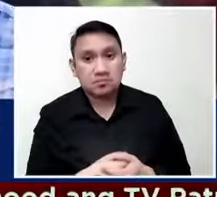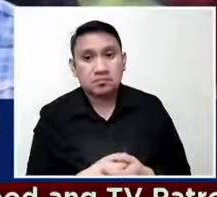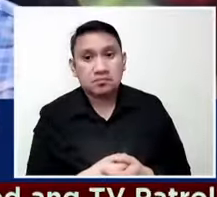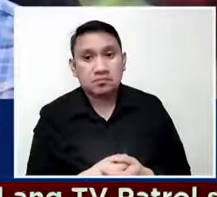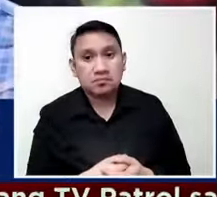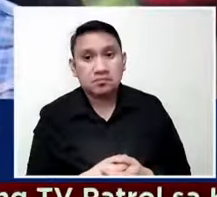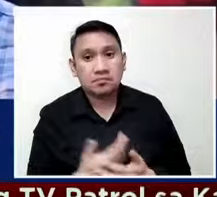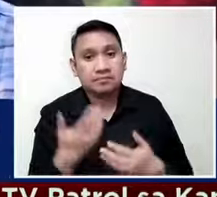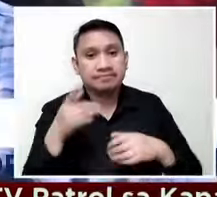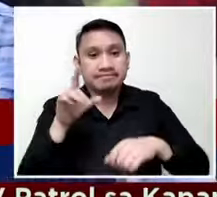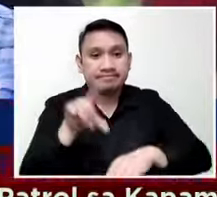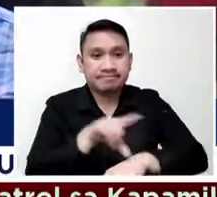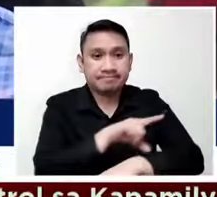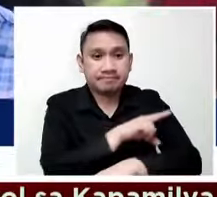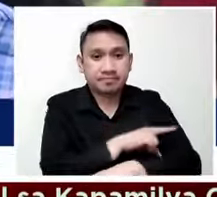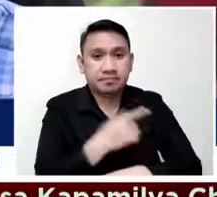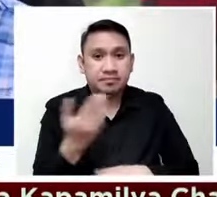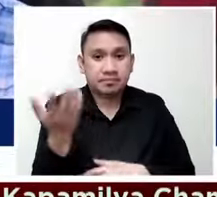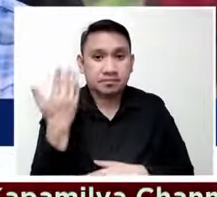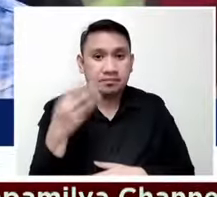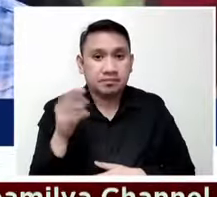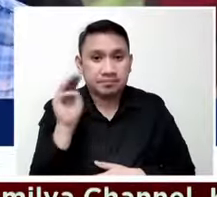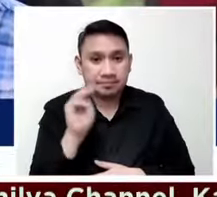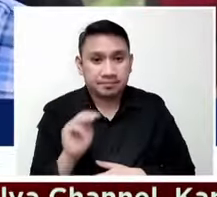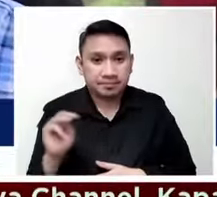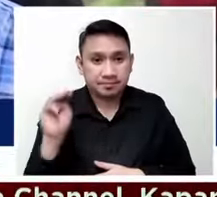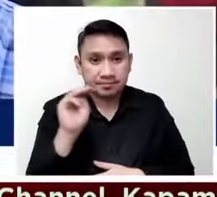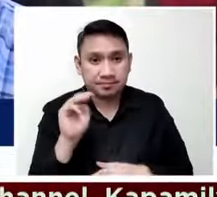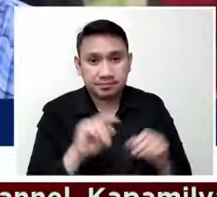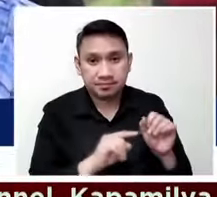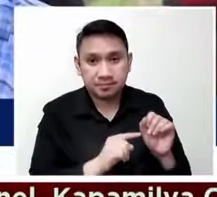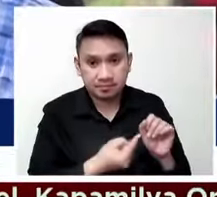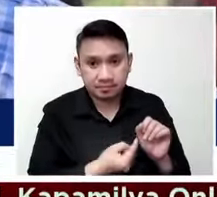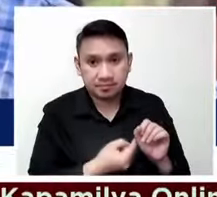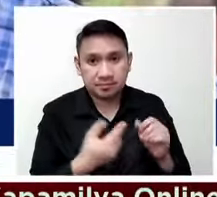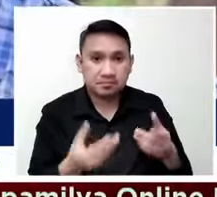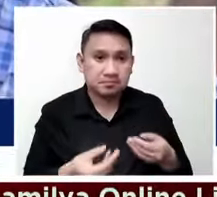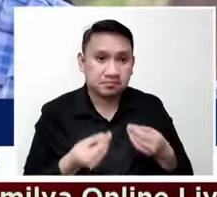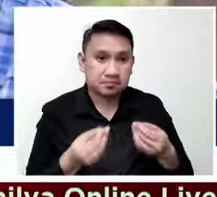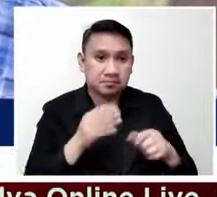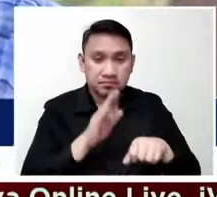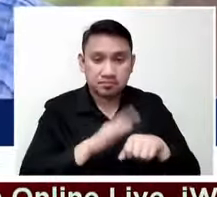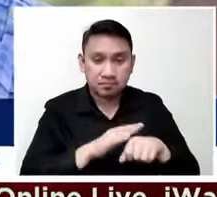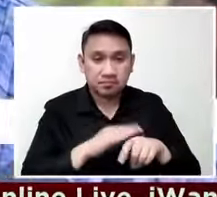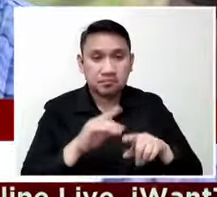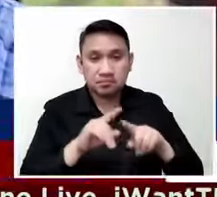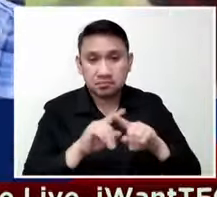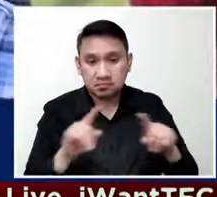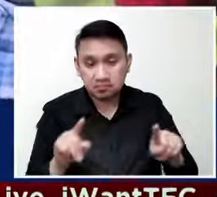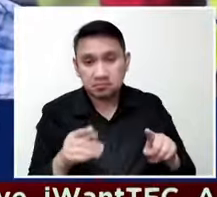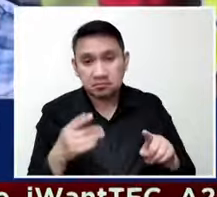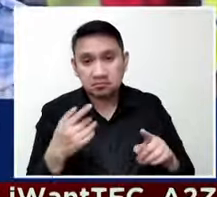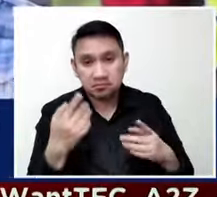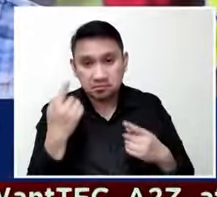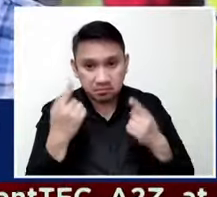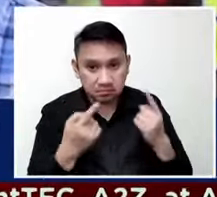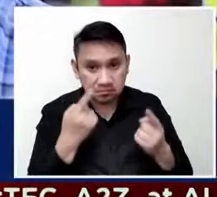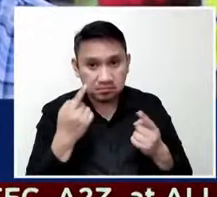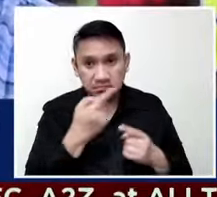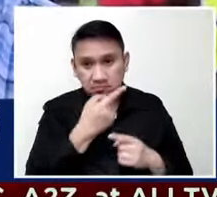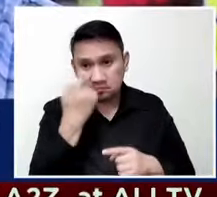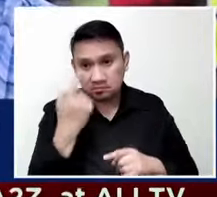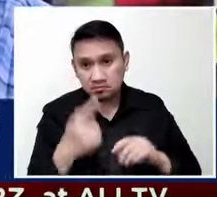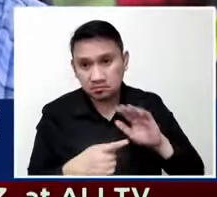po ito. Dapat nga Lunes pa kami nagsimulang maniket. Kaso in consideration with the strike,